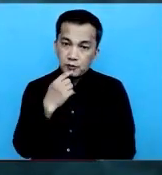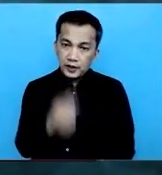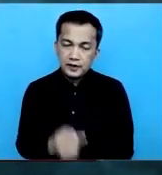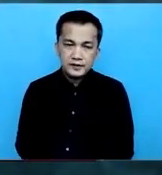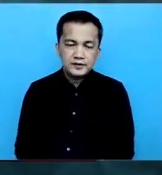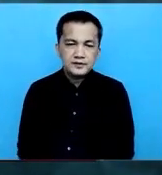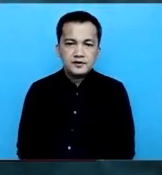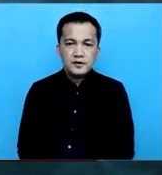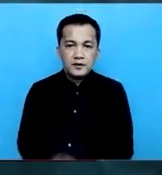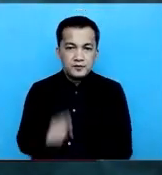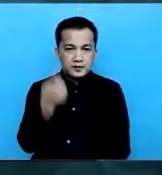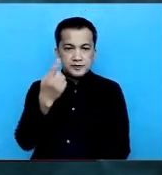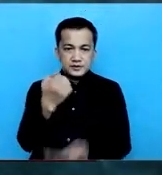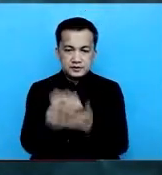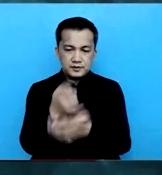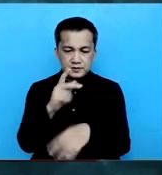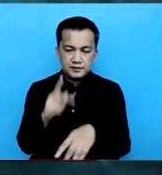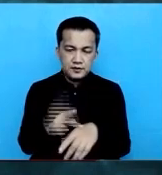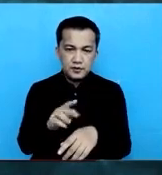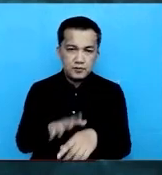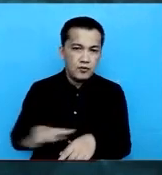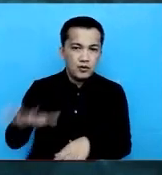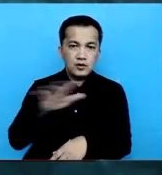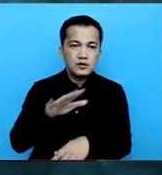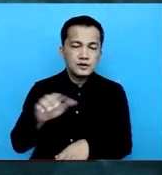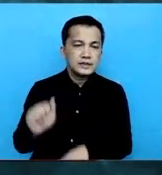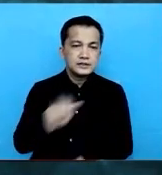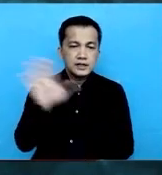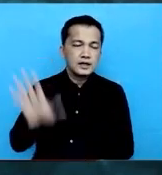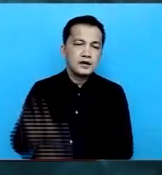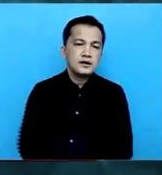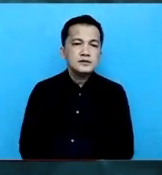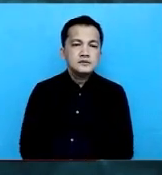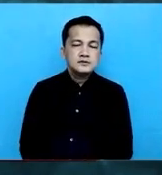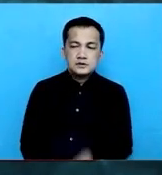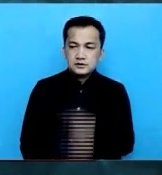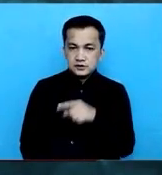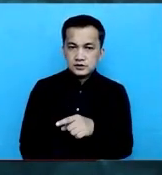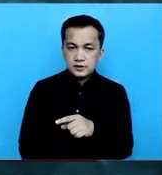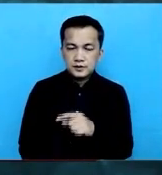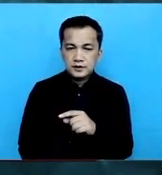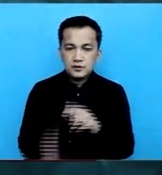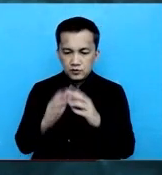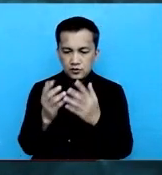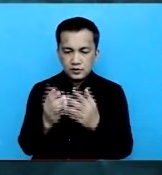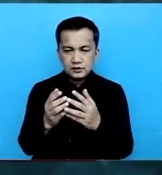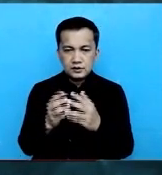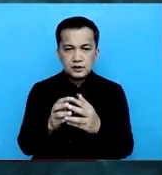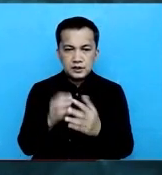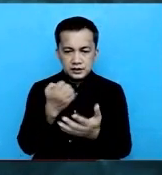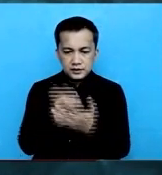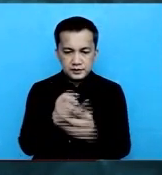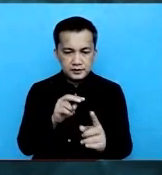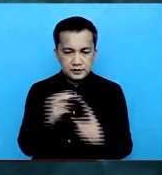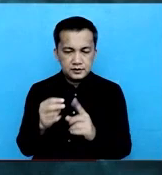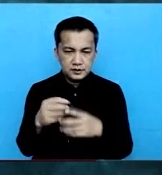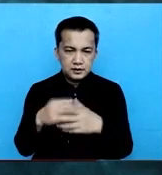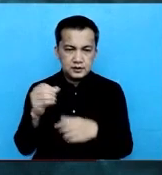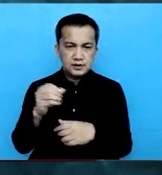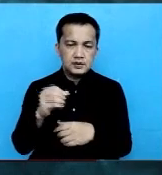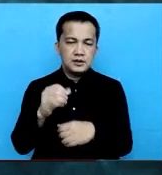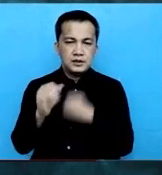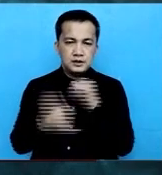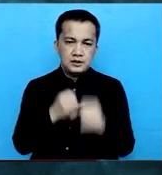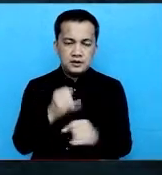nangunguna raw ang ekonomiya ng Pilipinas sa buong Asya. Base raw po yan sa World Economic Outlook na inilabas ng International Monetary